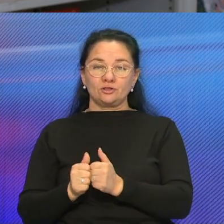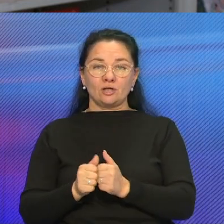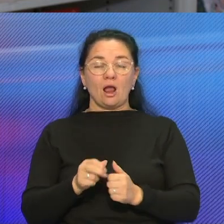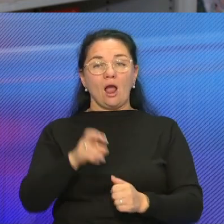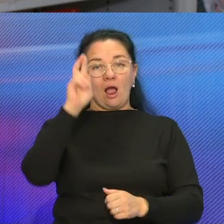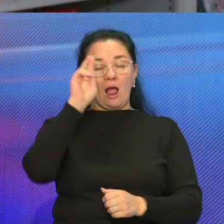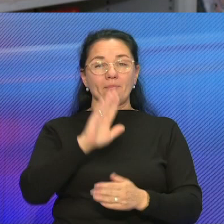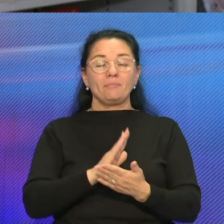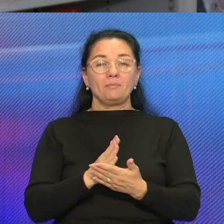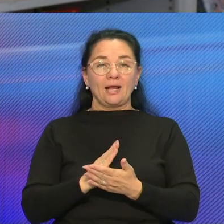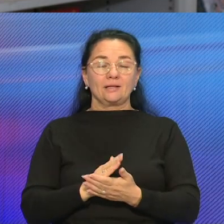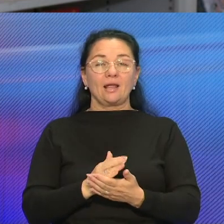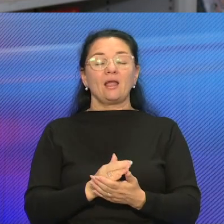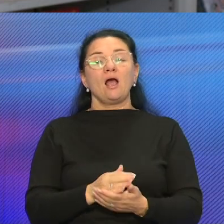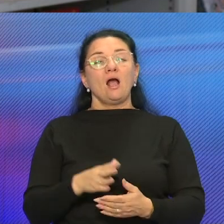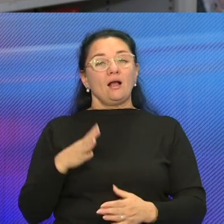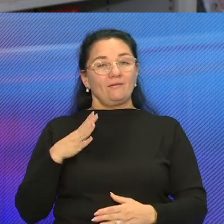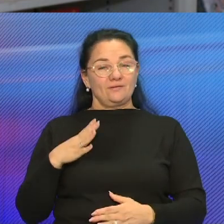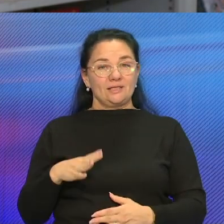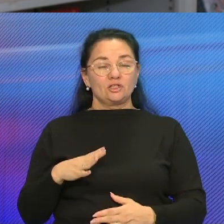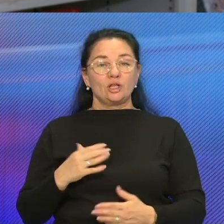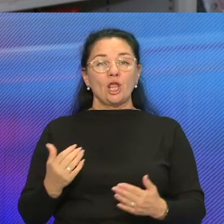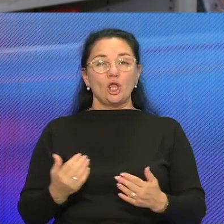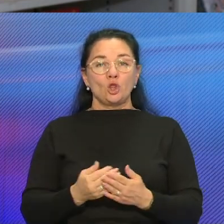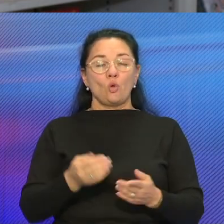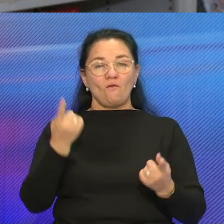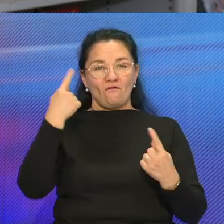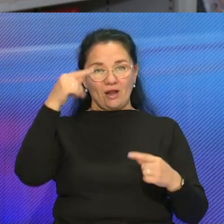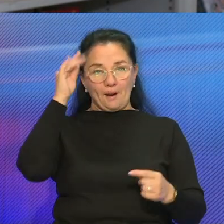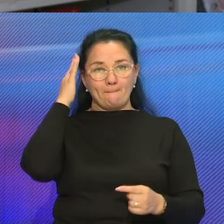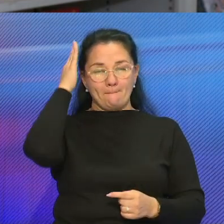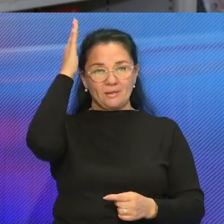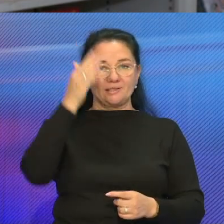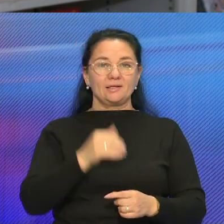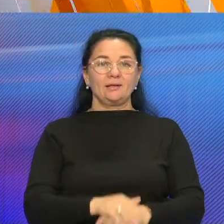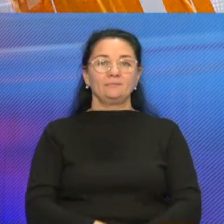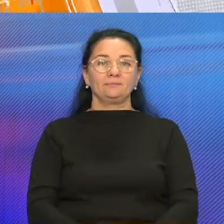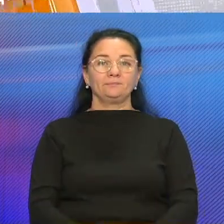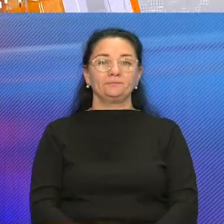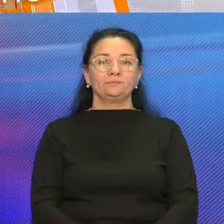вытрымкі новых ідэй і быць заўсёды правадніками інформація.